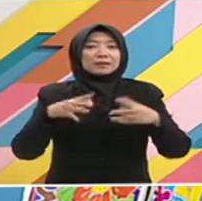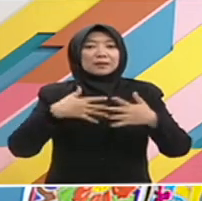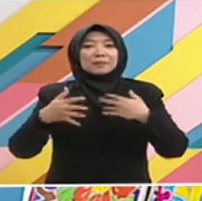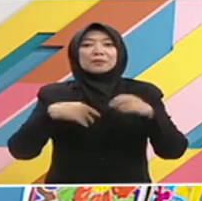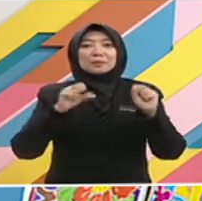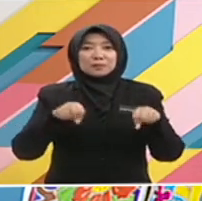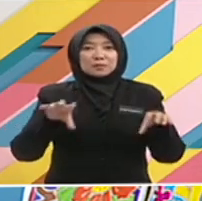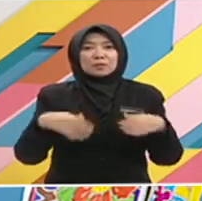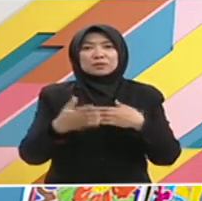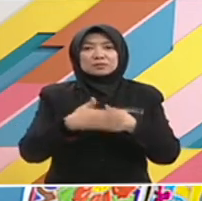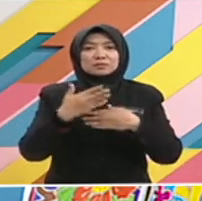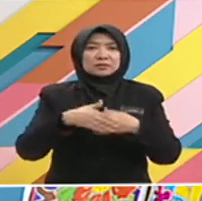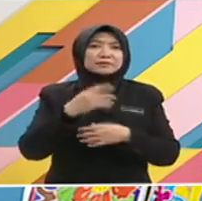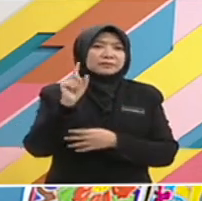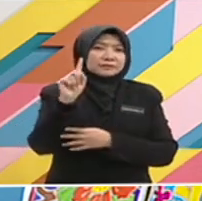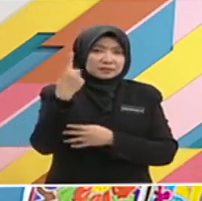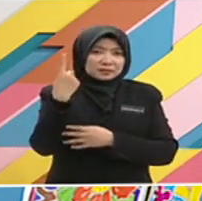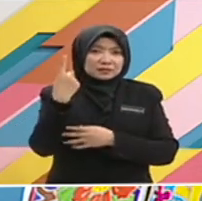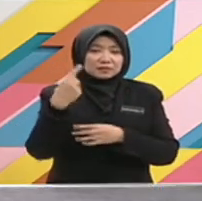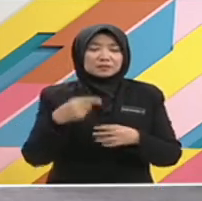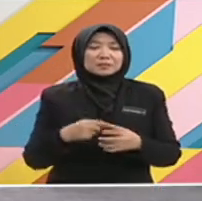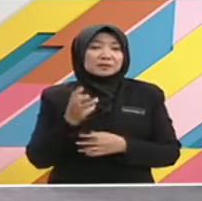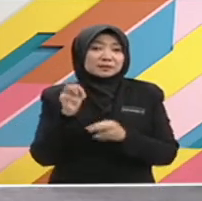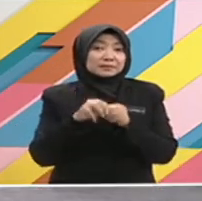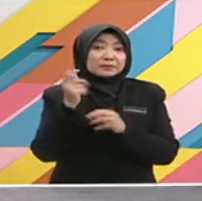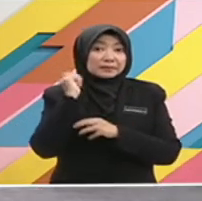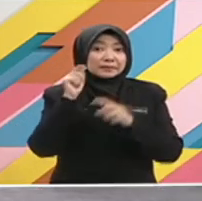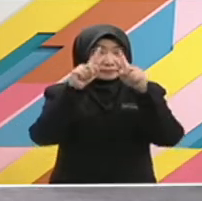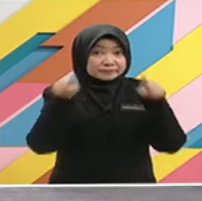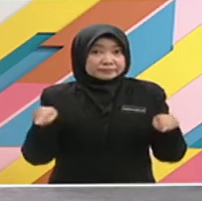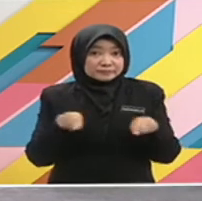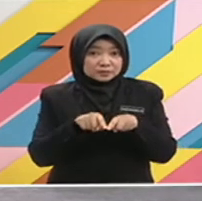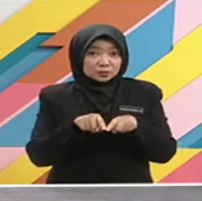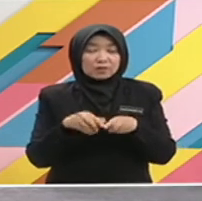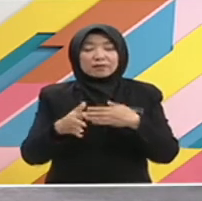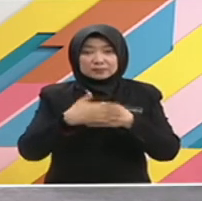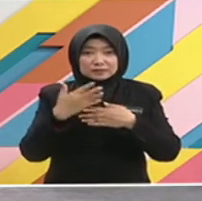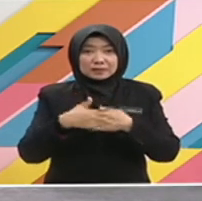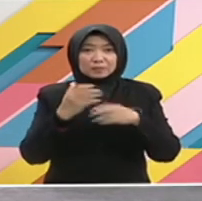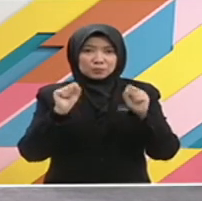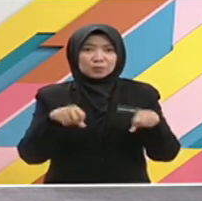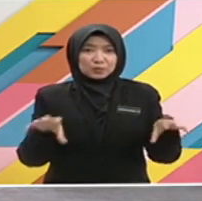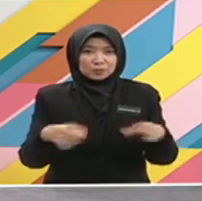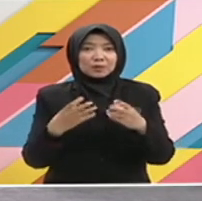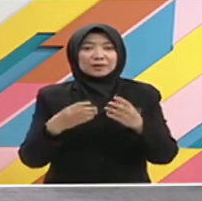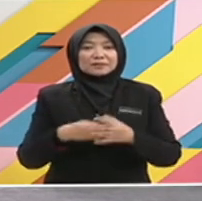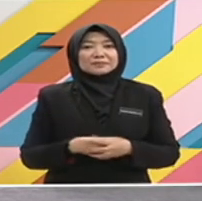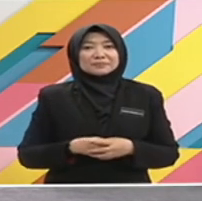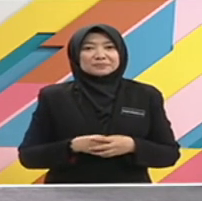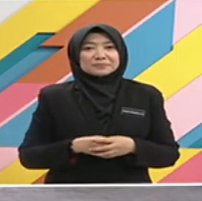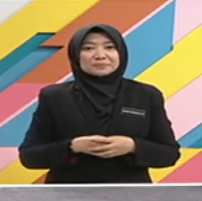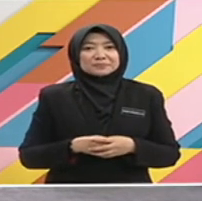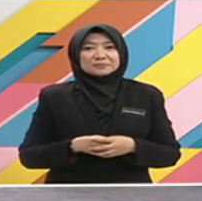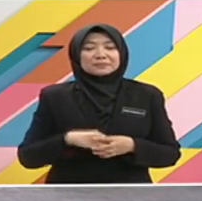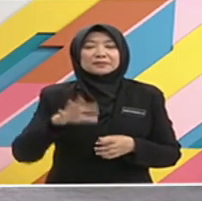mudah. Ya, macam yang saya buat apa segitiga tadi tu. Mudah sangat tu. Okay. Murid-murid kita pun yang kefusian sederhana